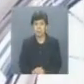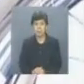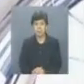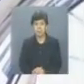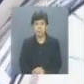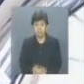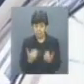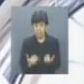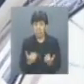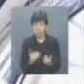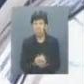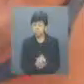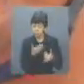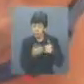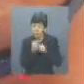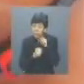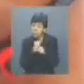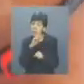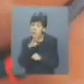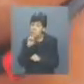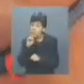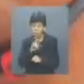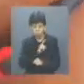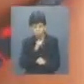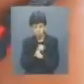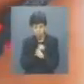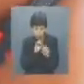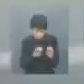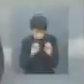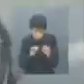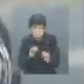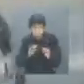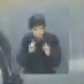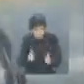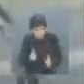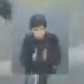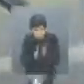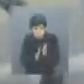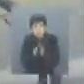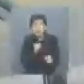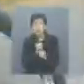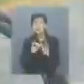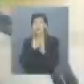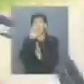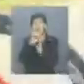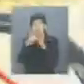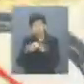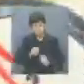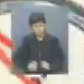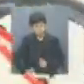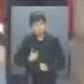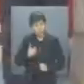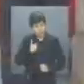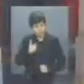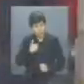ปัจจุบันนะคะวิสุทธ์ในวัย42ปีทำหน้าที่เป็นผู้ฝึกสอนทีมจักรยานสวนสัตว์เชียงใหม่ที่มีนักกีฬารุ่นเยาวชนอย่างยุทธ